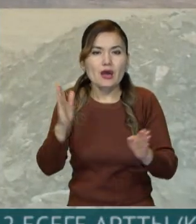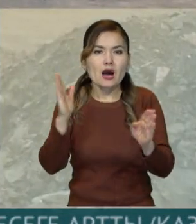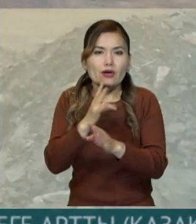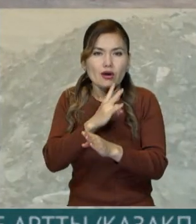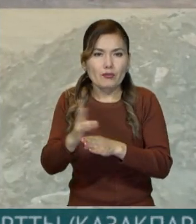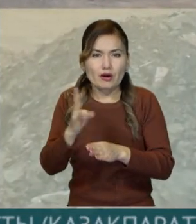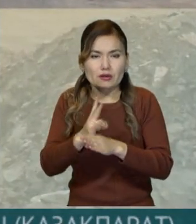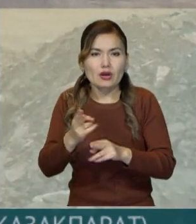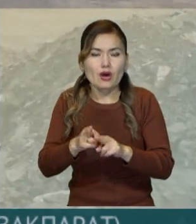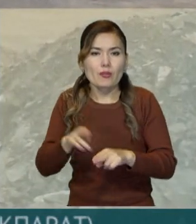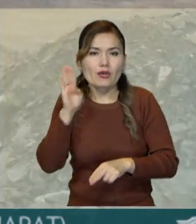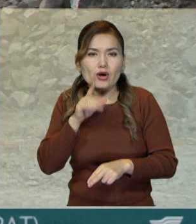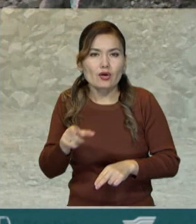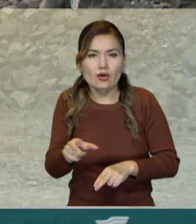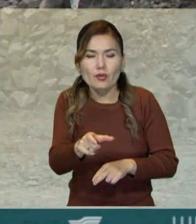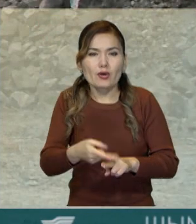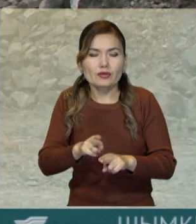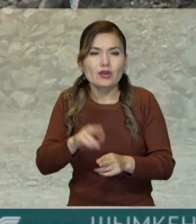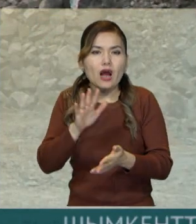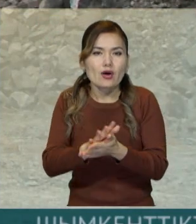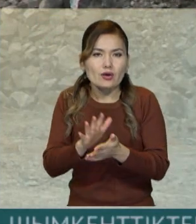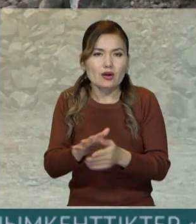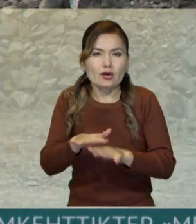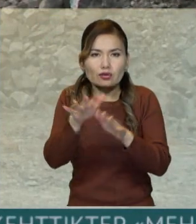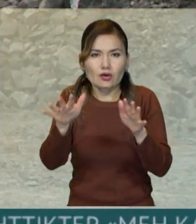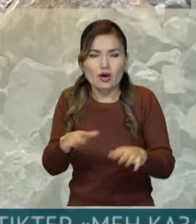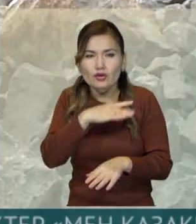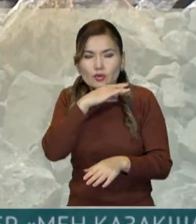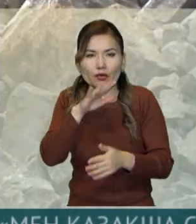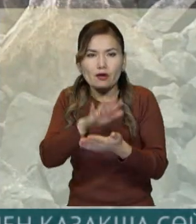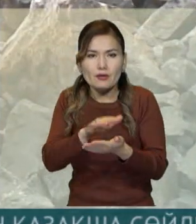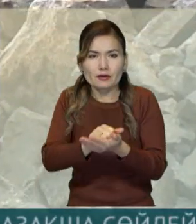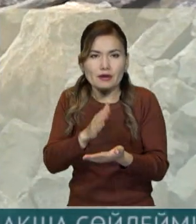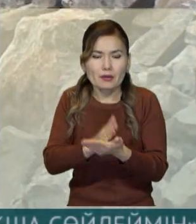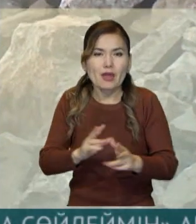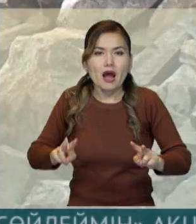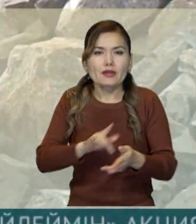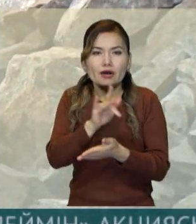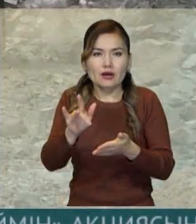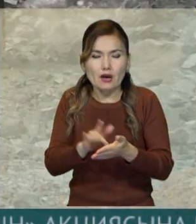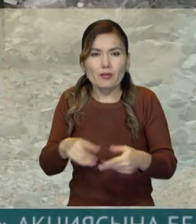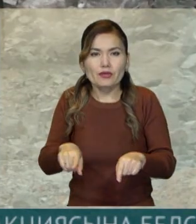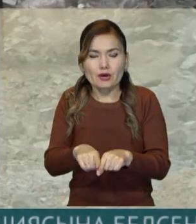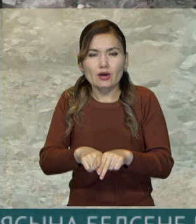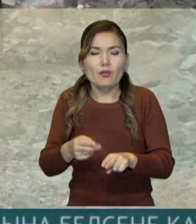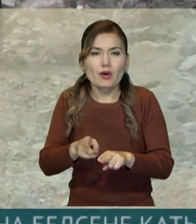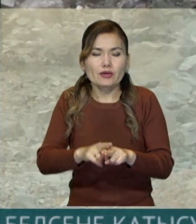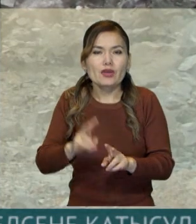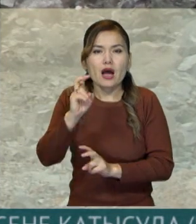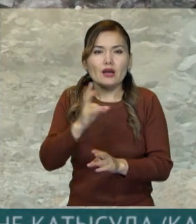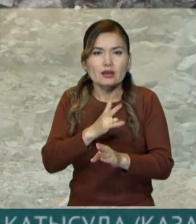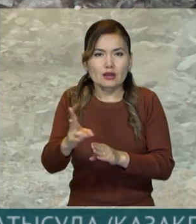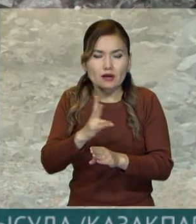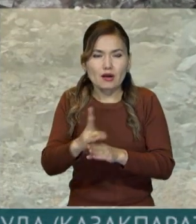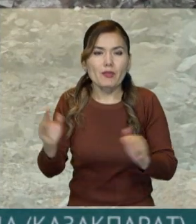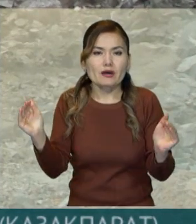қалдықтар өзен көлдер арқылы қоршаған ортаға тіпті шегара асып, көрші елдерге таралады. Бүгін Астанада осындай олқылықтардың алдын алу үшін